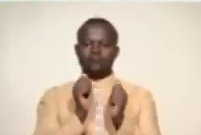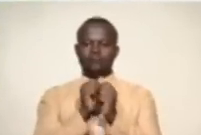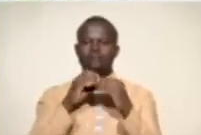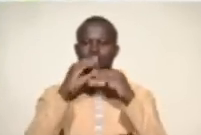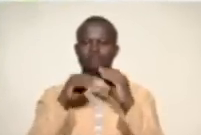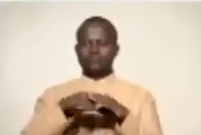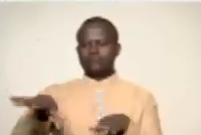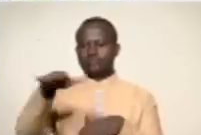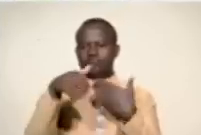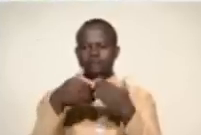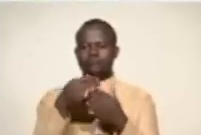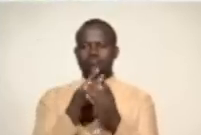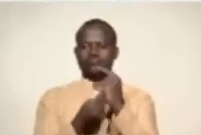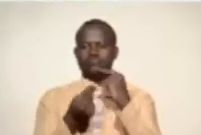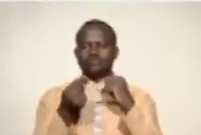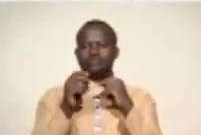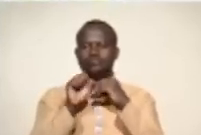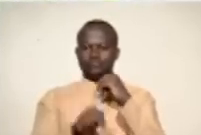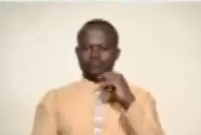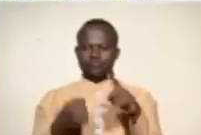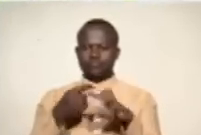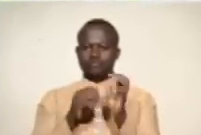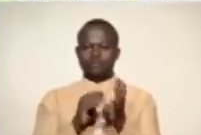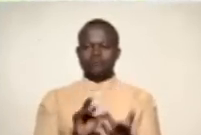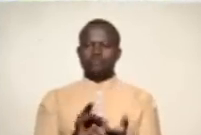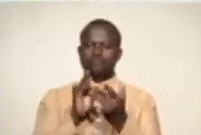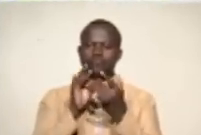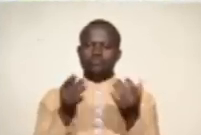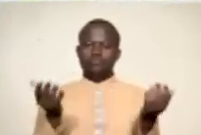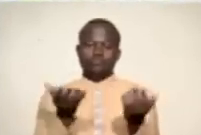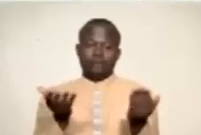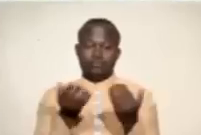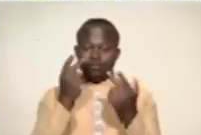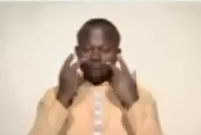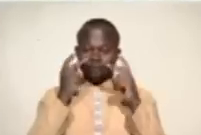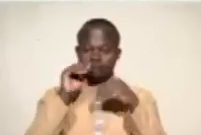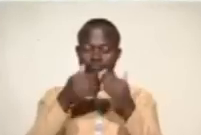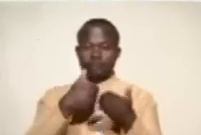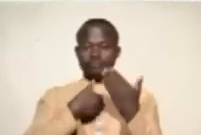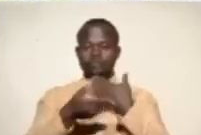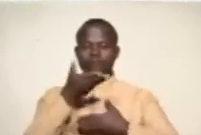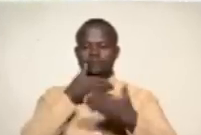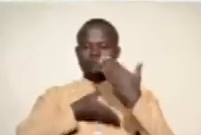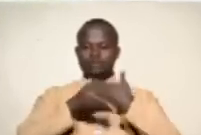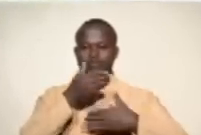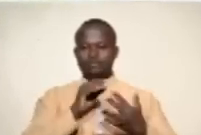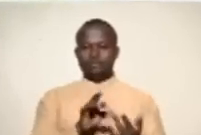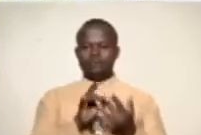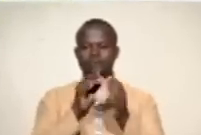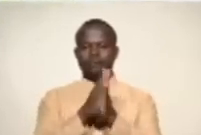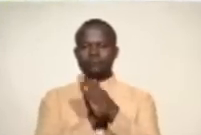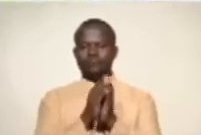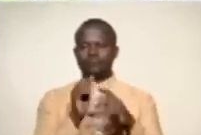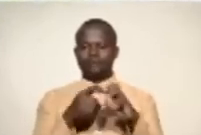muri izo prefecture zigize Intara y'Amajyepfo, ariko umwihariko ni uko mwabonye ko twagize ibiganiro bibiri byihariye by'amateka